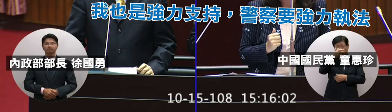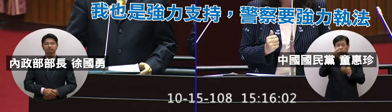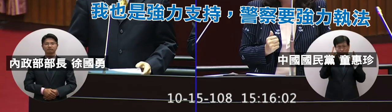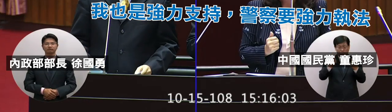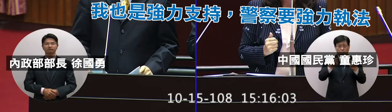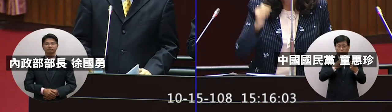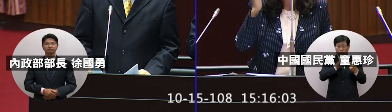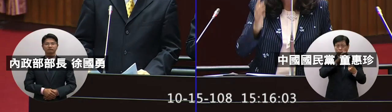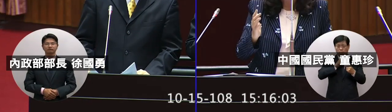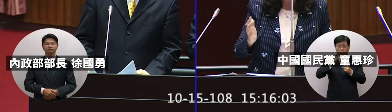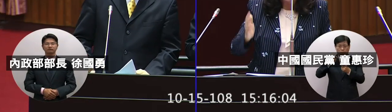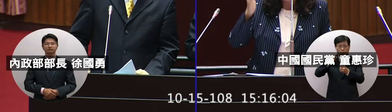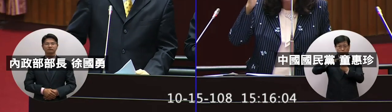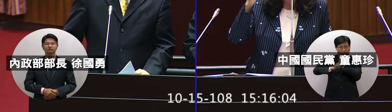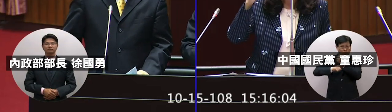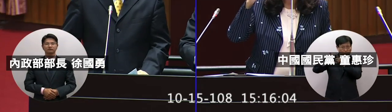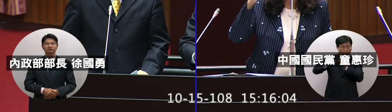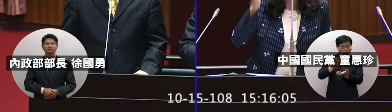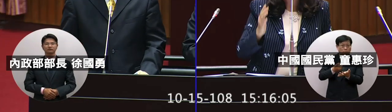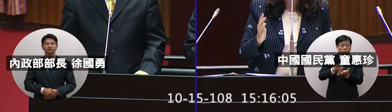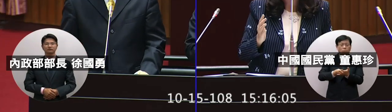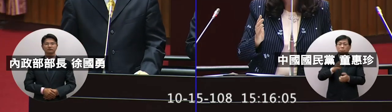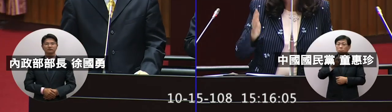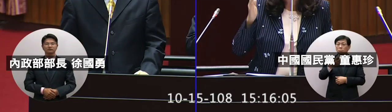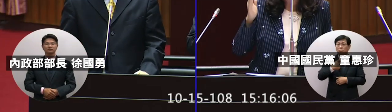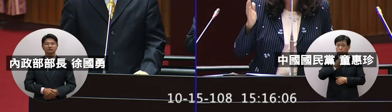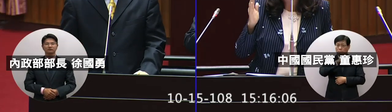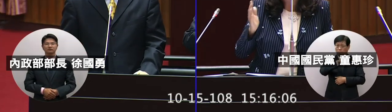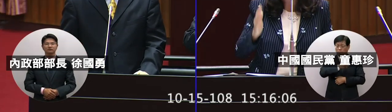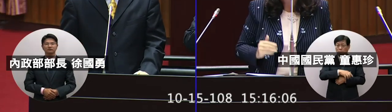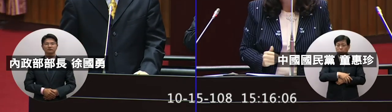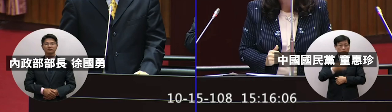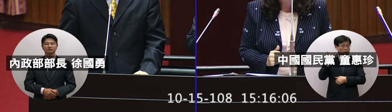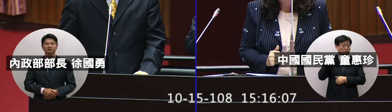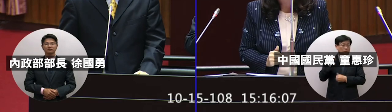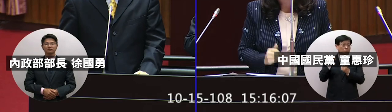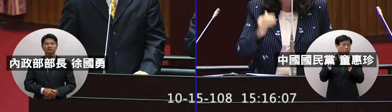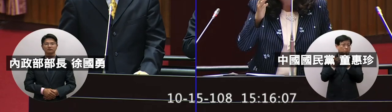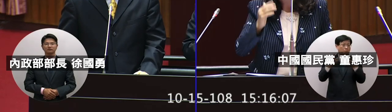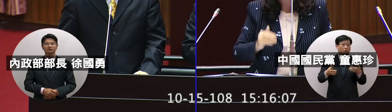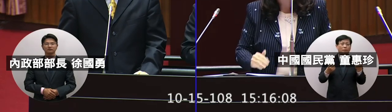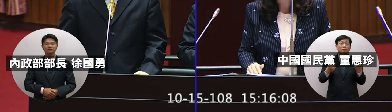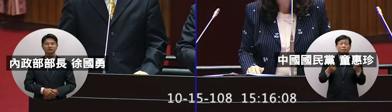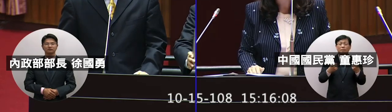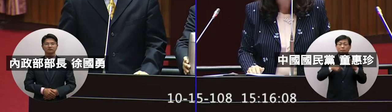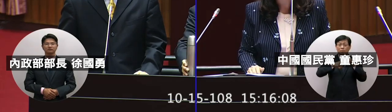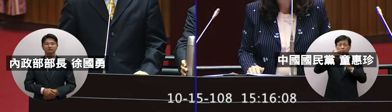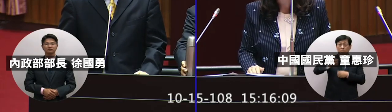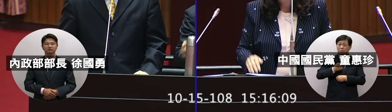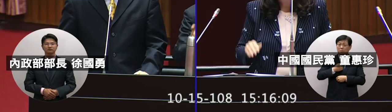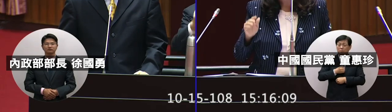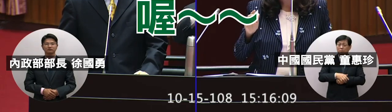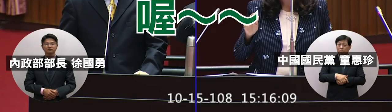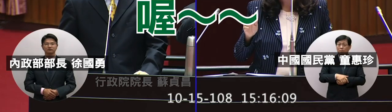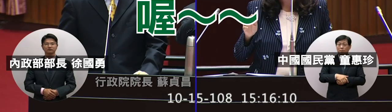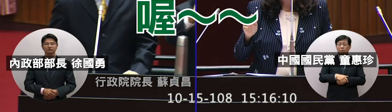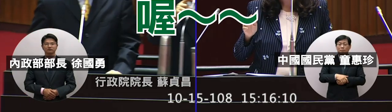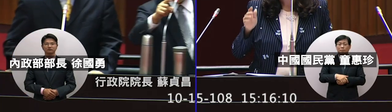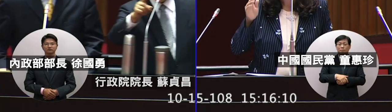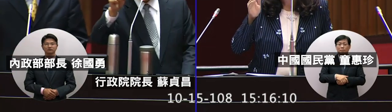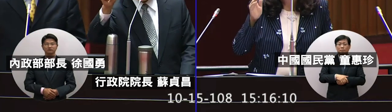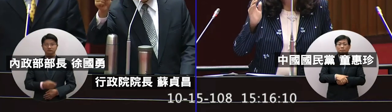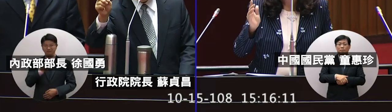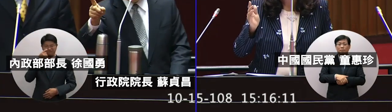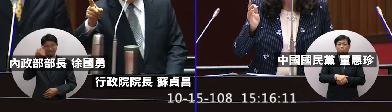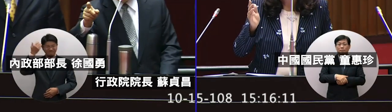要强力执法。为什么强力执法？因为我们台湾 也曾经发生过这样的事情，院长你知道吗？ 哦，我们以